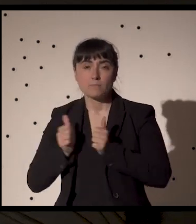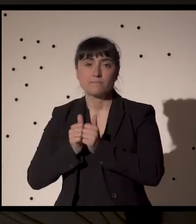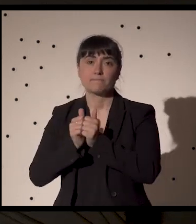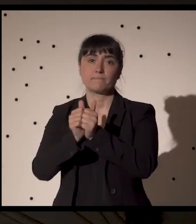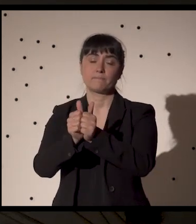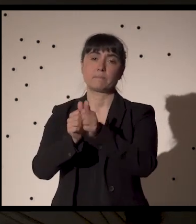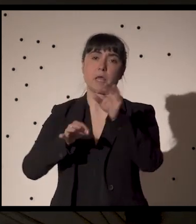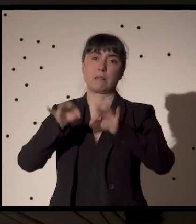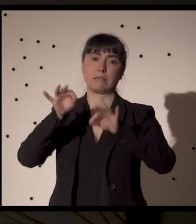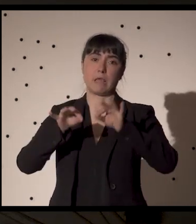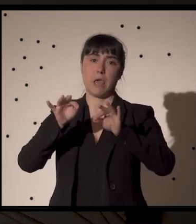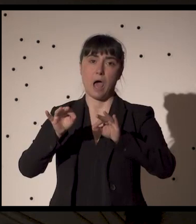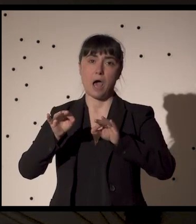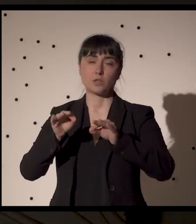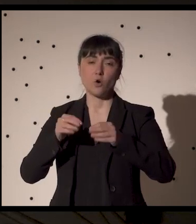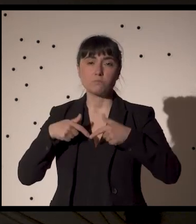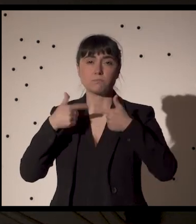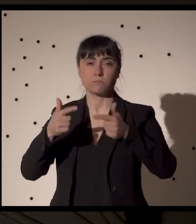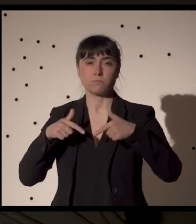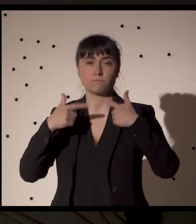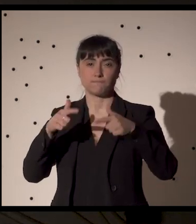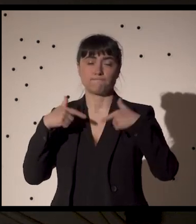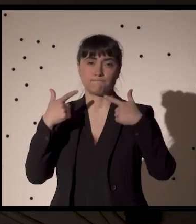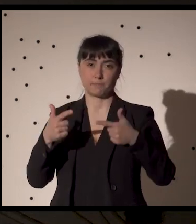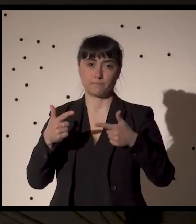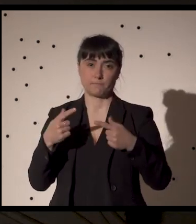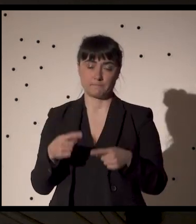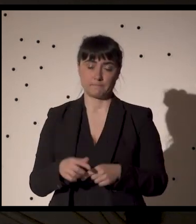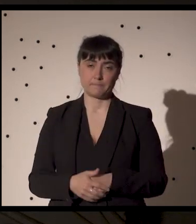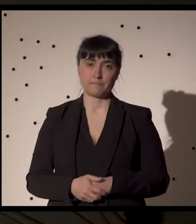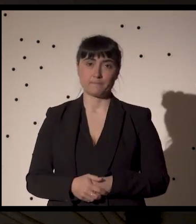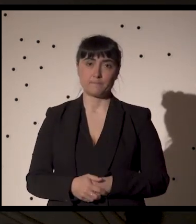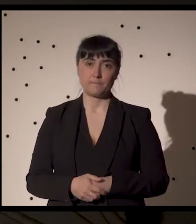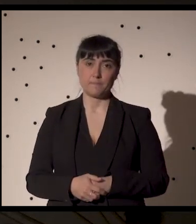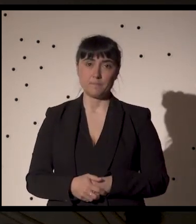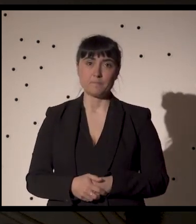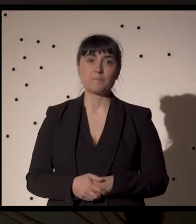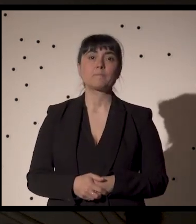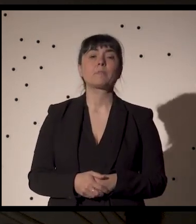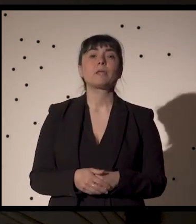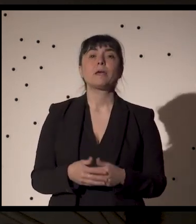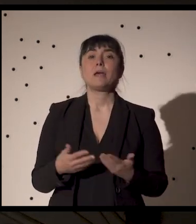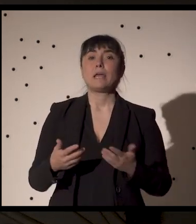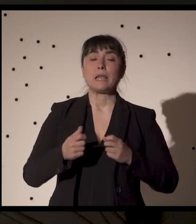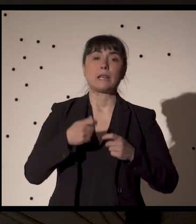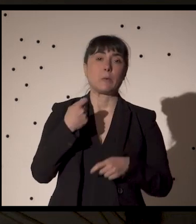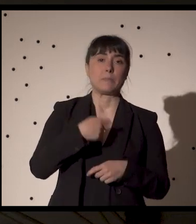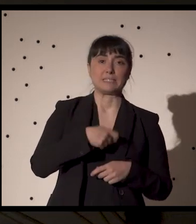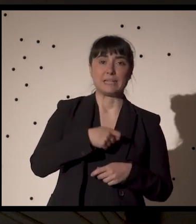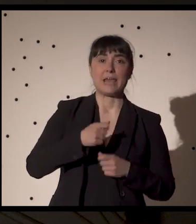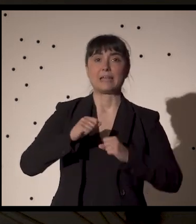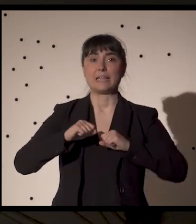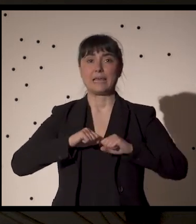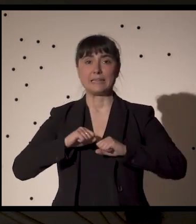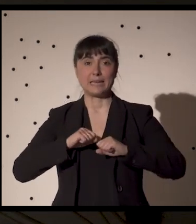che abbiamo cercato di dimostrare in questi anni ricordi ringrazio il presidente collegio televisore Ruggero Conti i suoi colleghi Maurizio Lombardi e